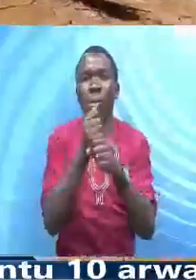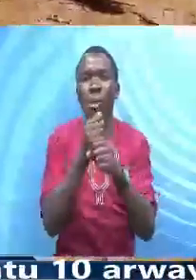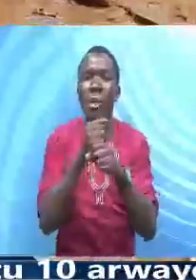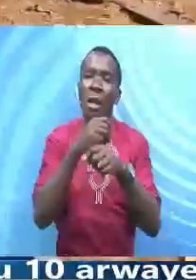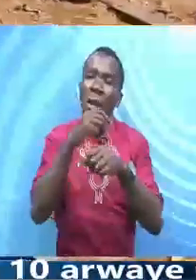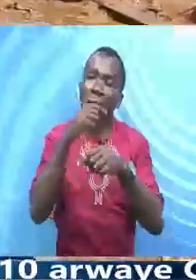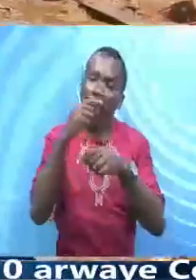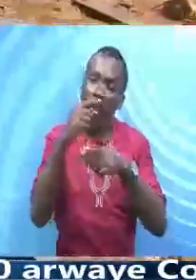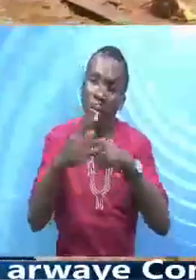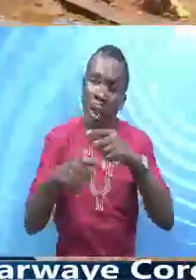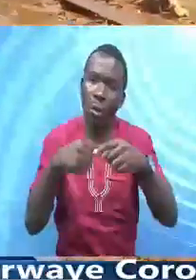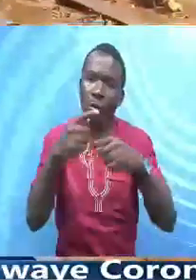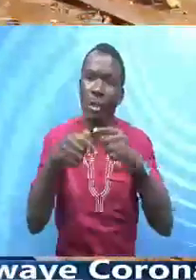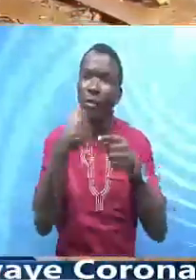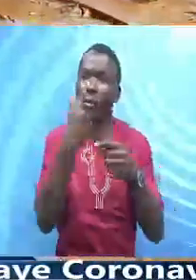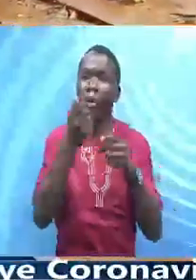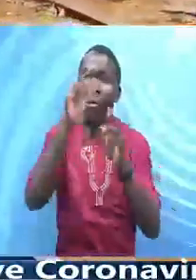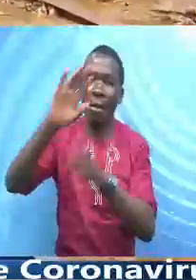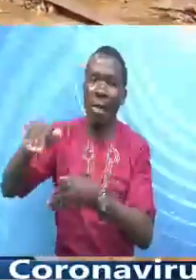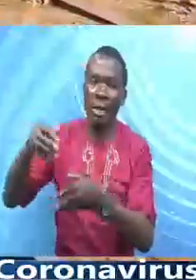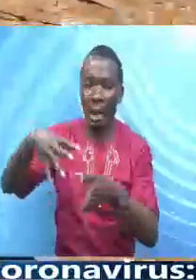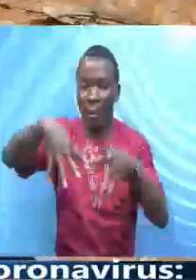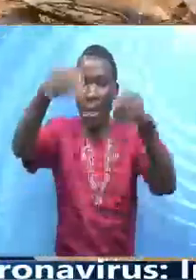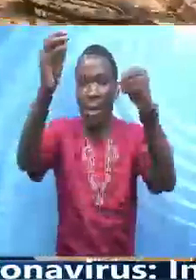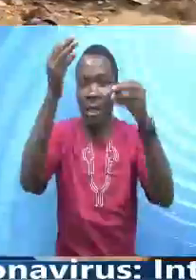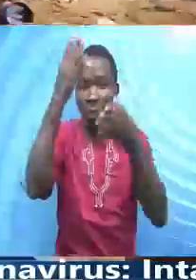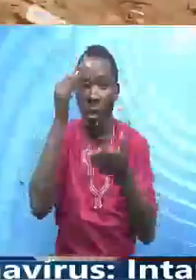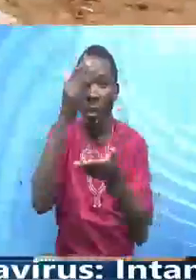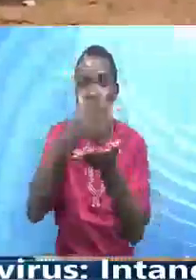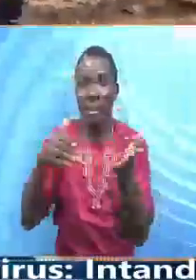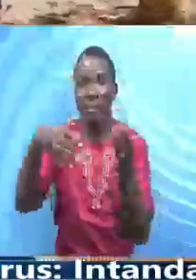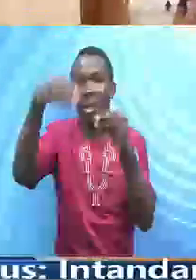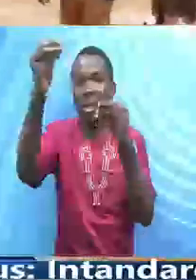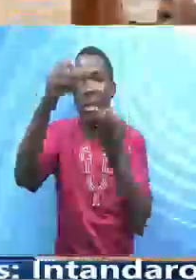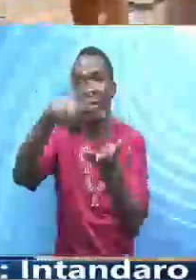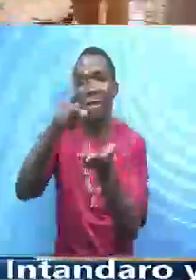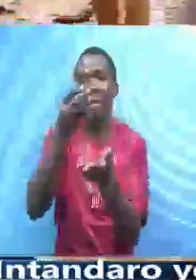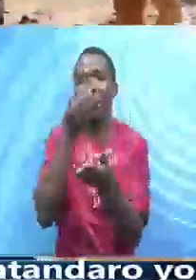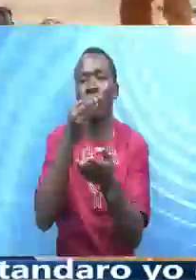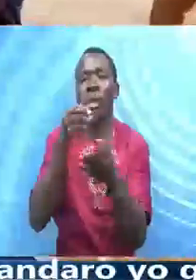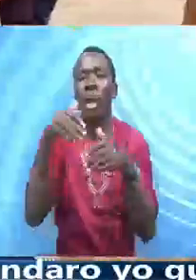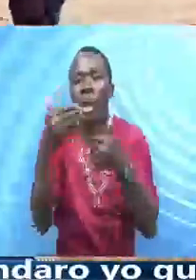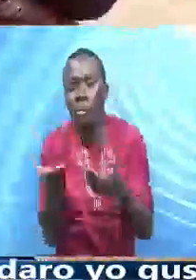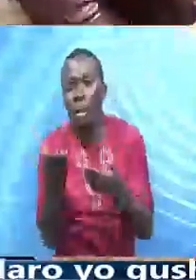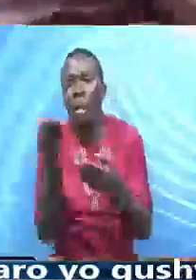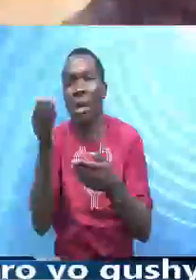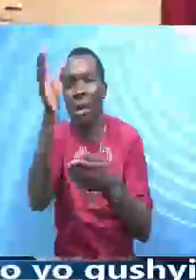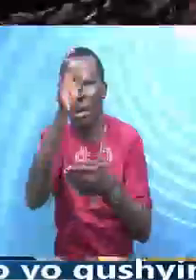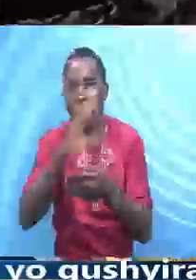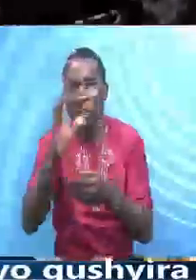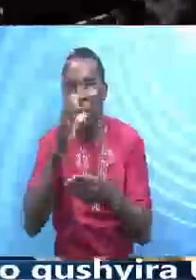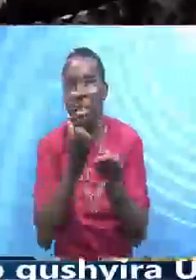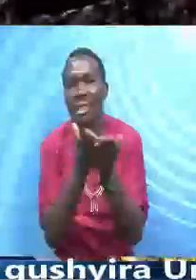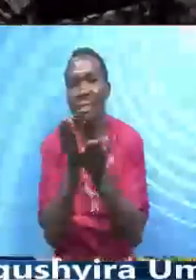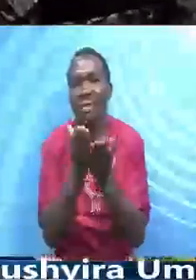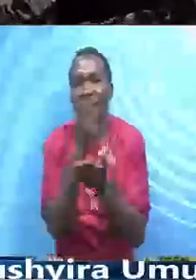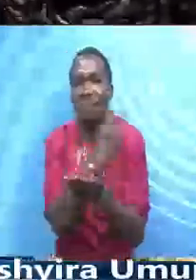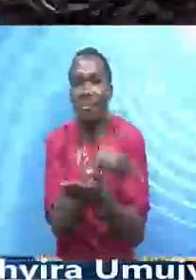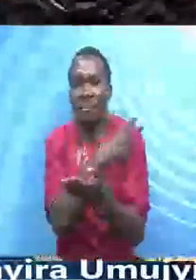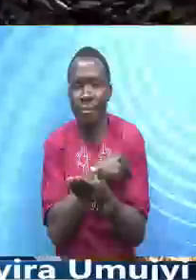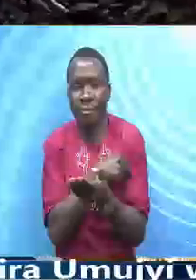bavuga ko bari ko bakagenda kuko bamwe ngo bari kujya guhaha cyangwa se kujya gushaka serivisi zo kwa muganga